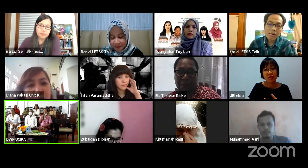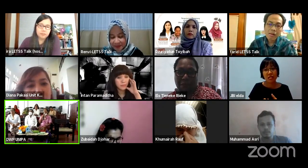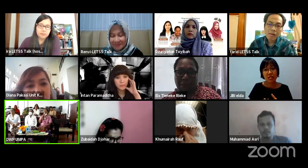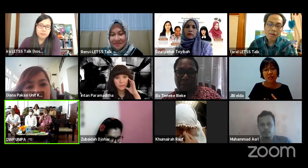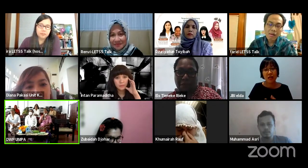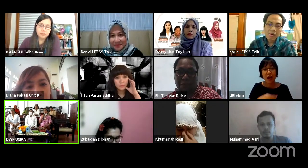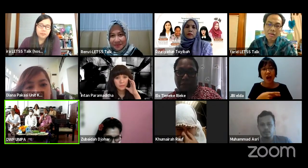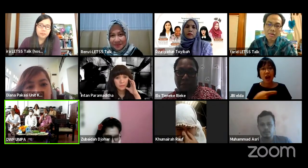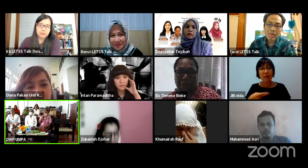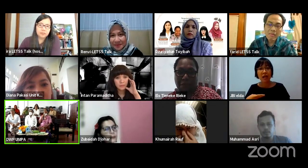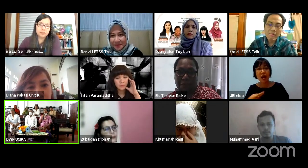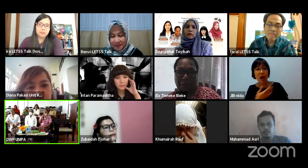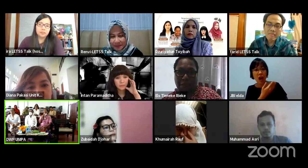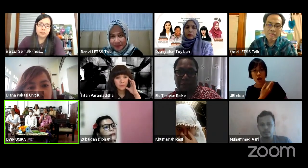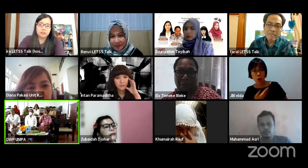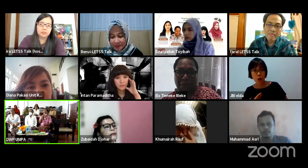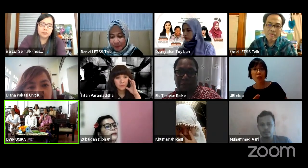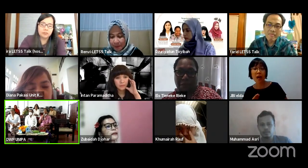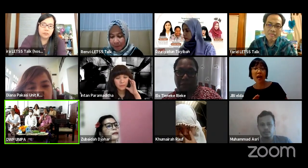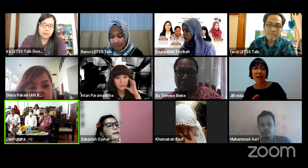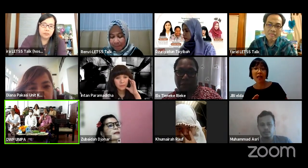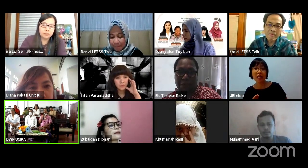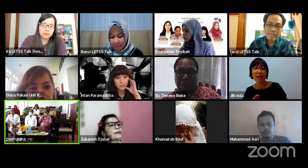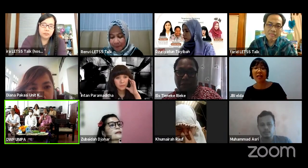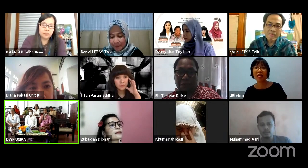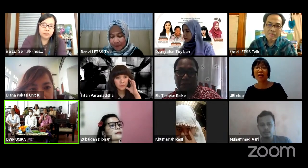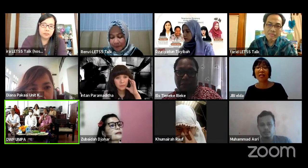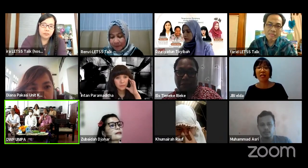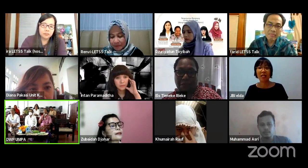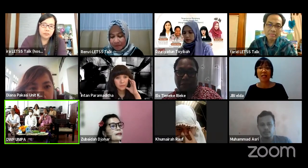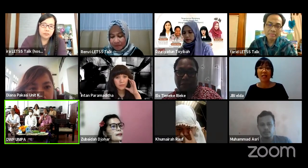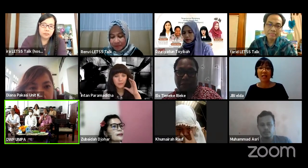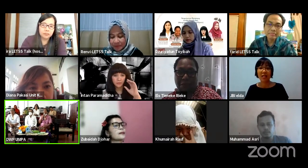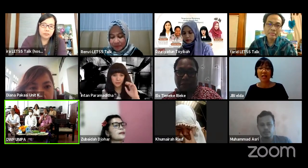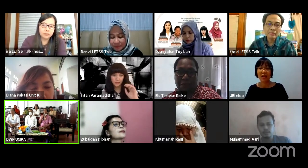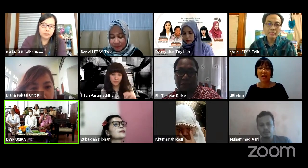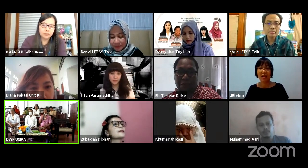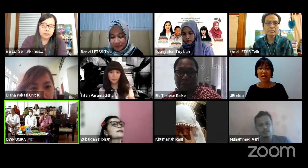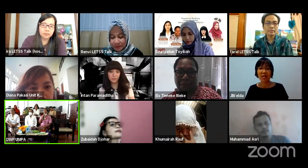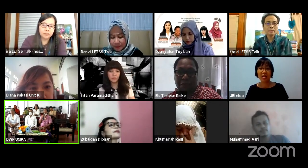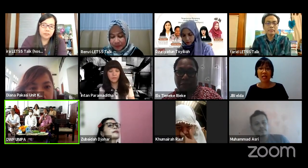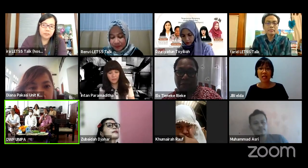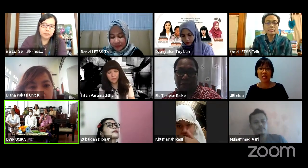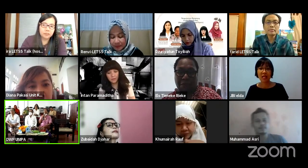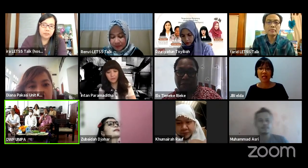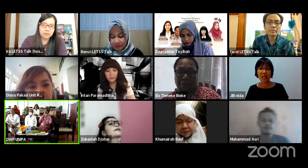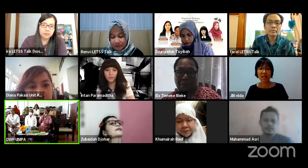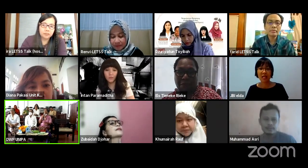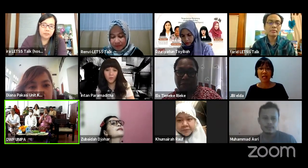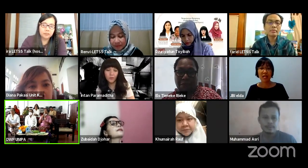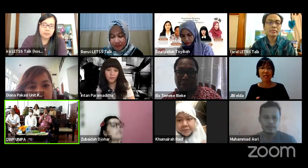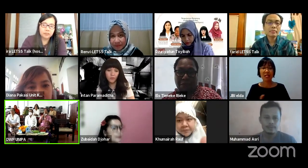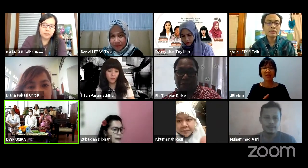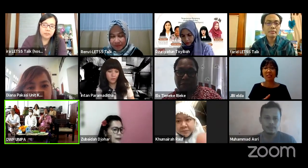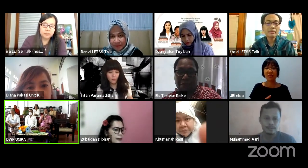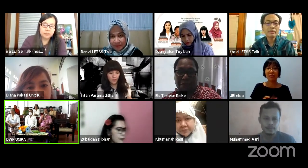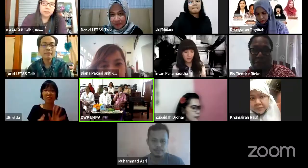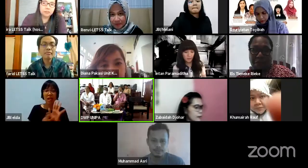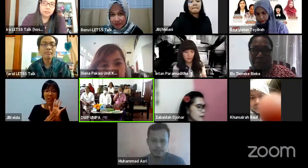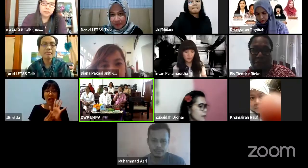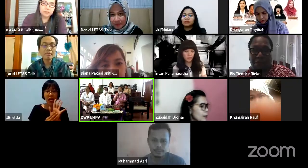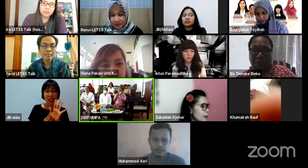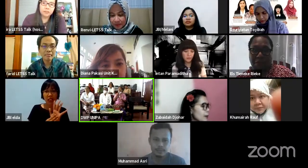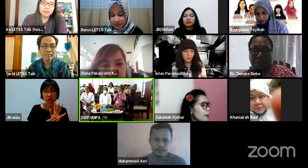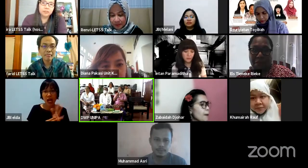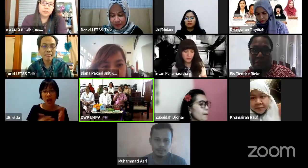juga ke ibu-ibunya. Nah, persoalannya apakah hal-hal tersebut itu juga ada dimasukkan